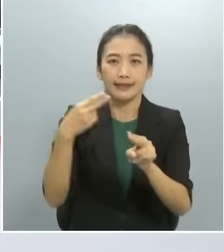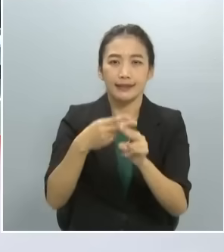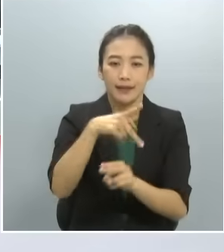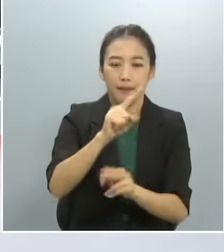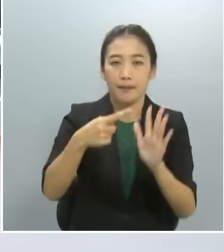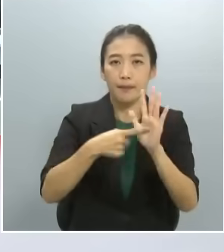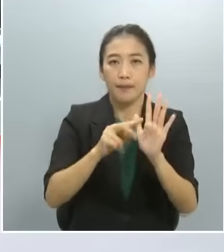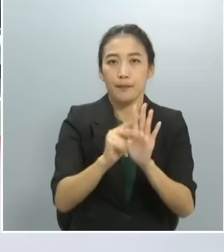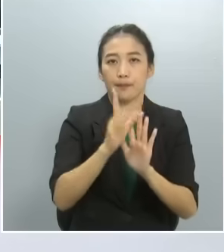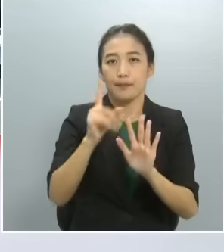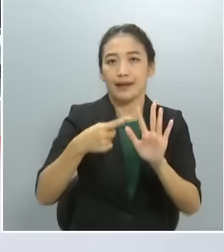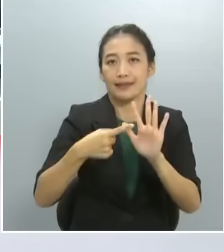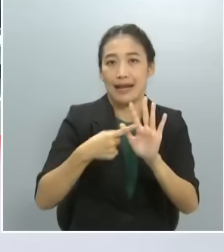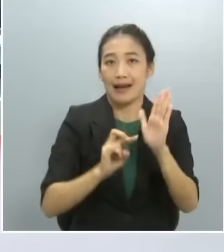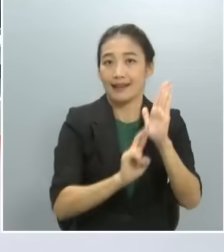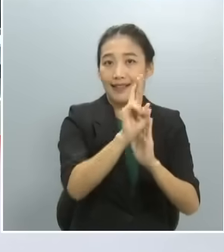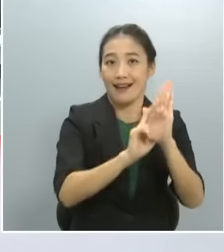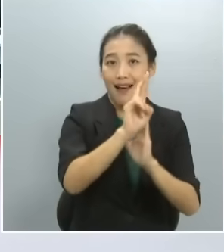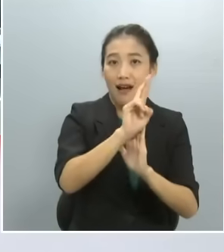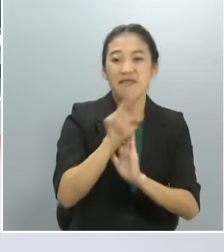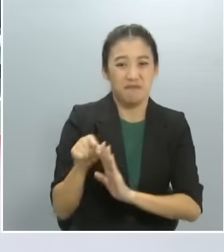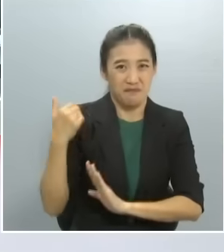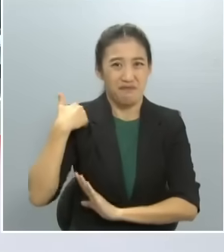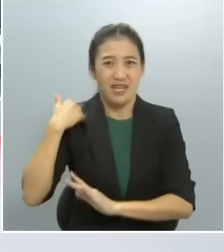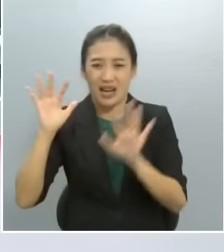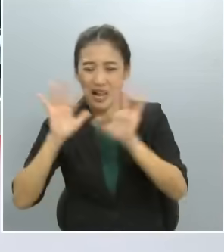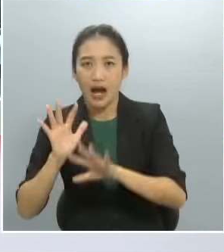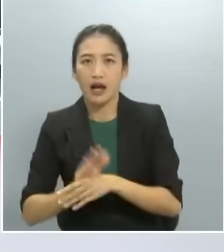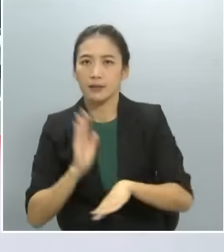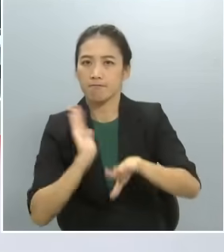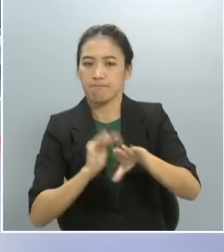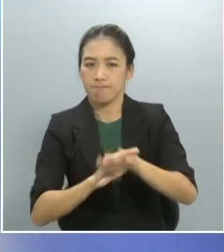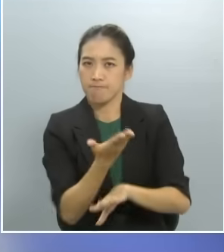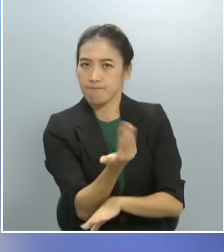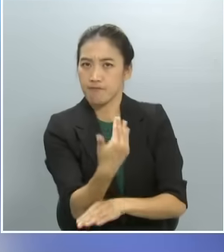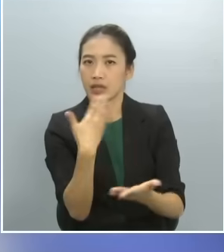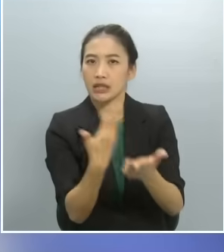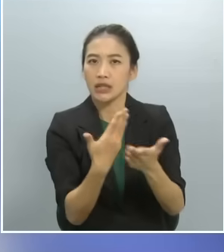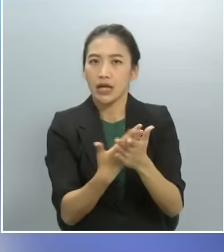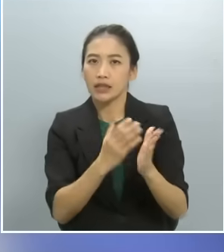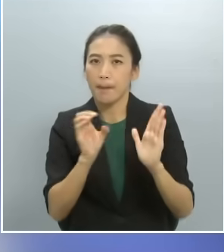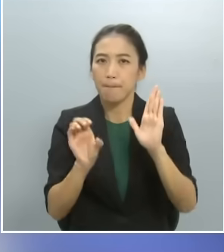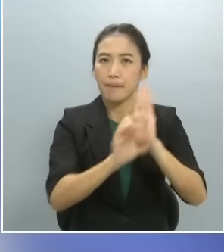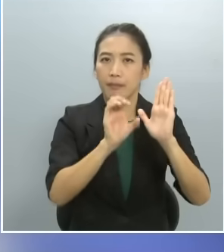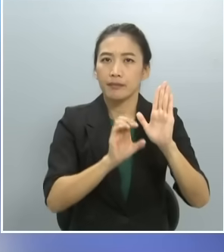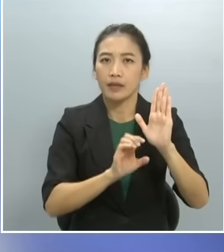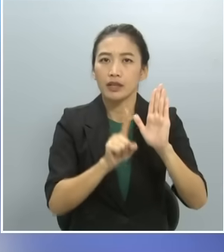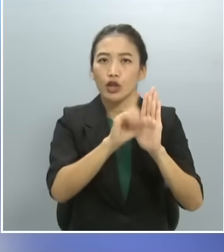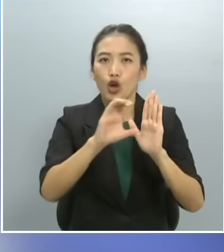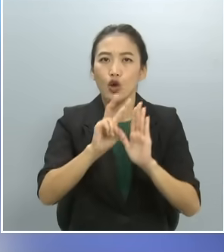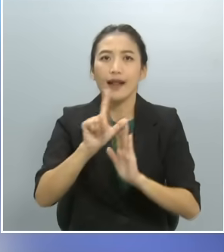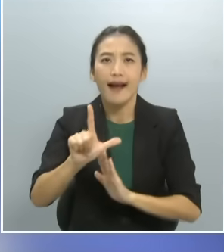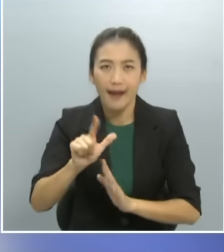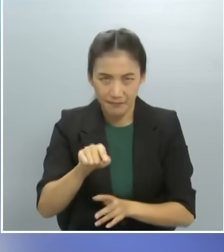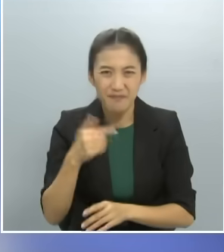โนติสน่ะค่ะเรียกเก็บเงินค่าลิขสิทธิ์102ล้านบาทจุดเริ่มต้นมาจากเพจ Facebookนะคะของ